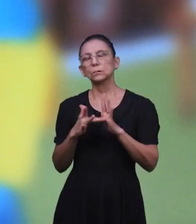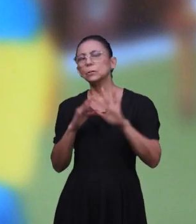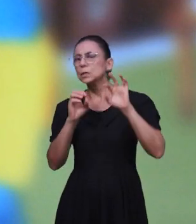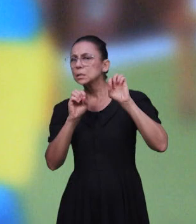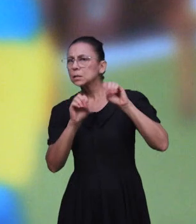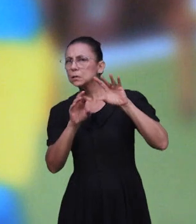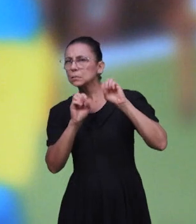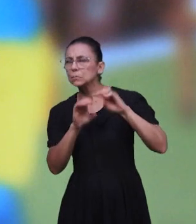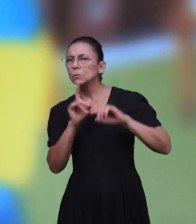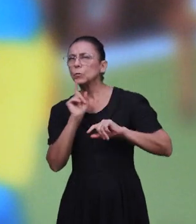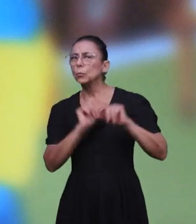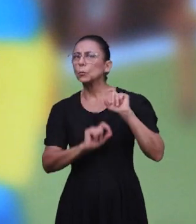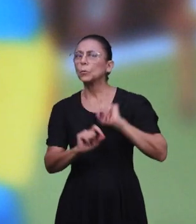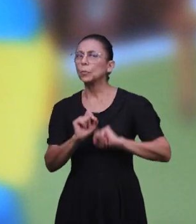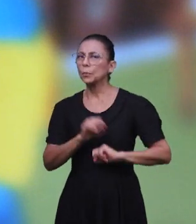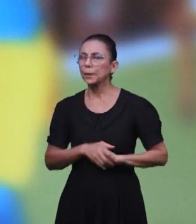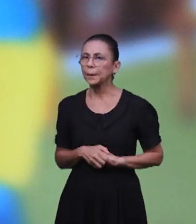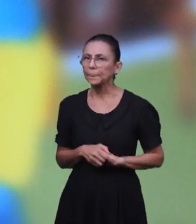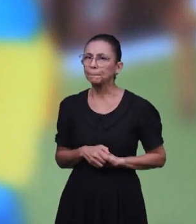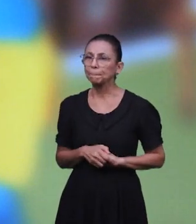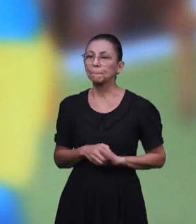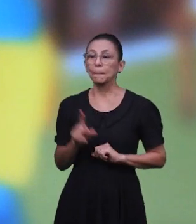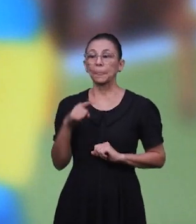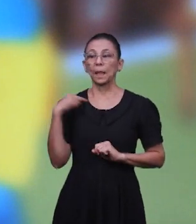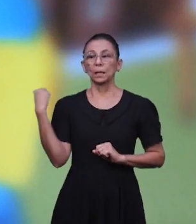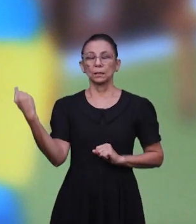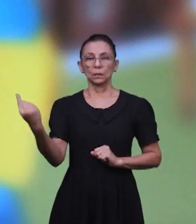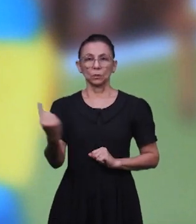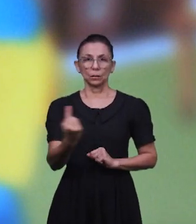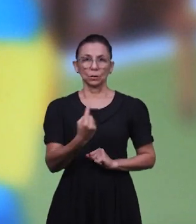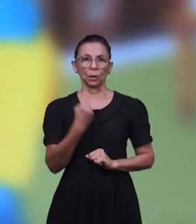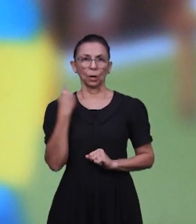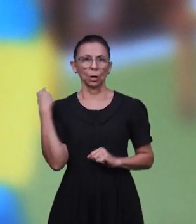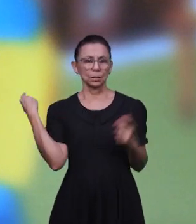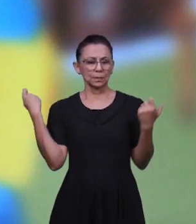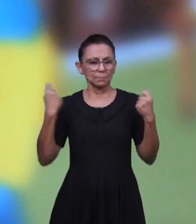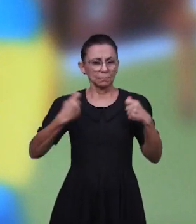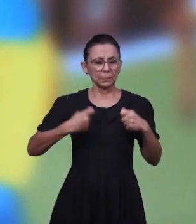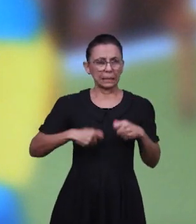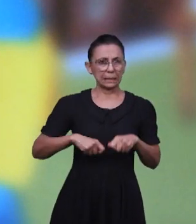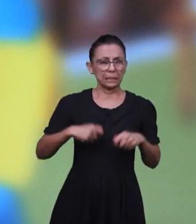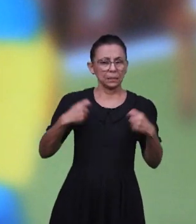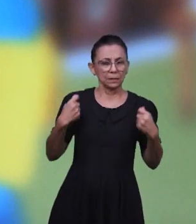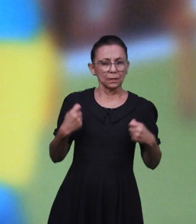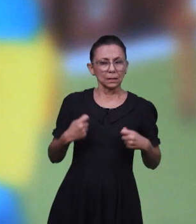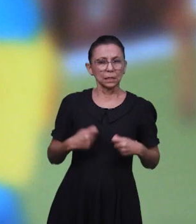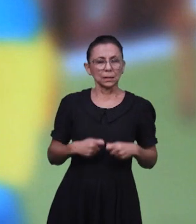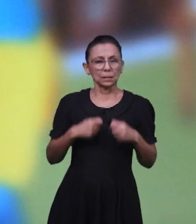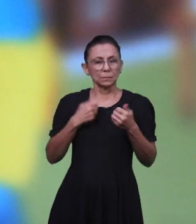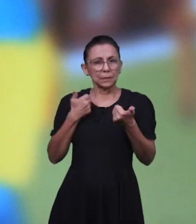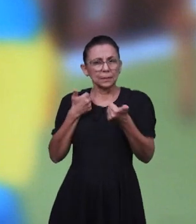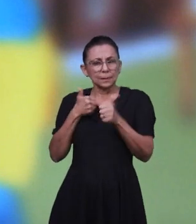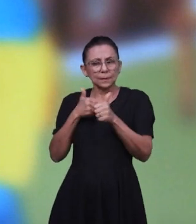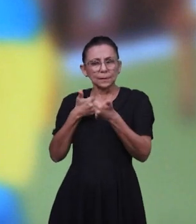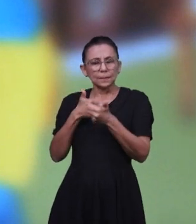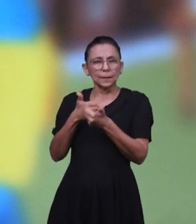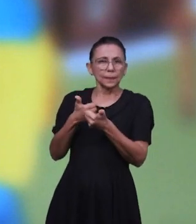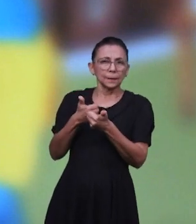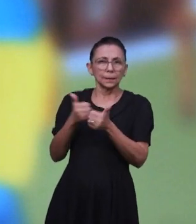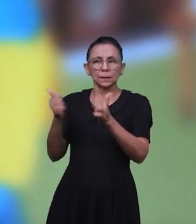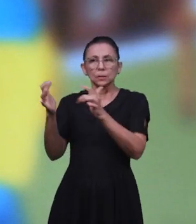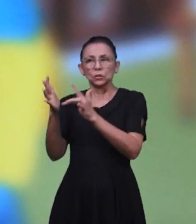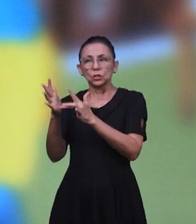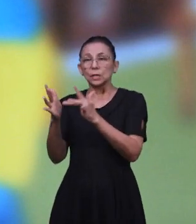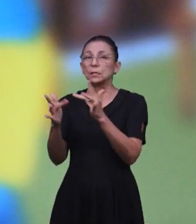enseigné. Il nous a dit que nous devrions marcher en suivant la marche